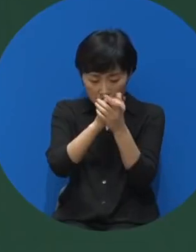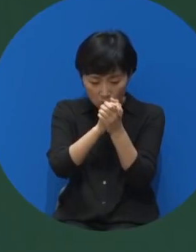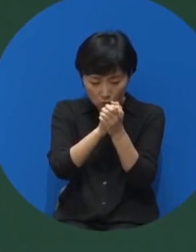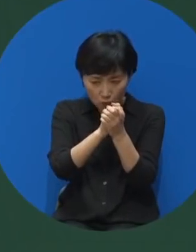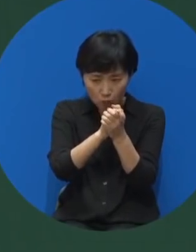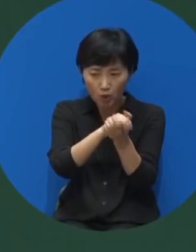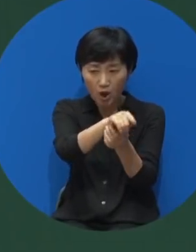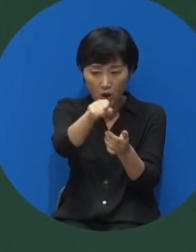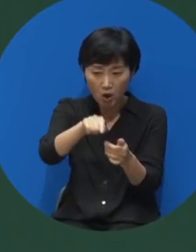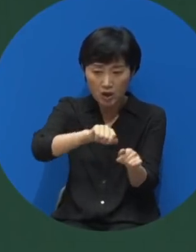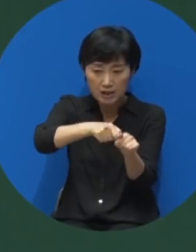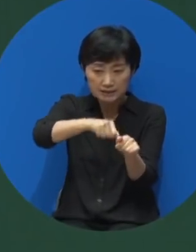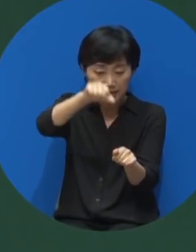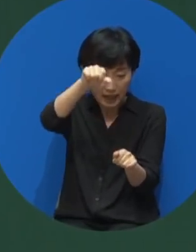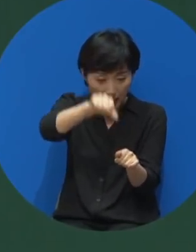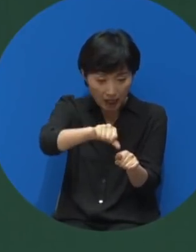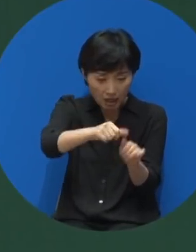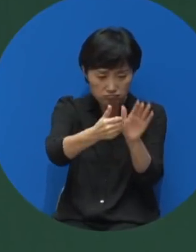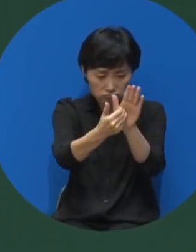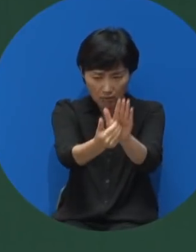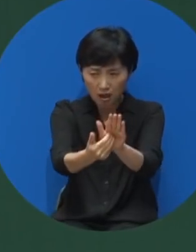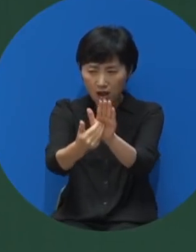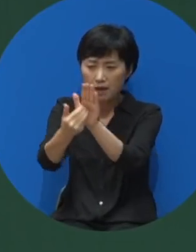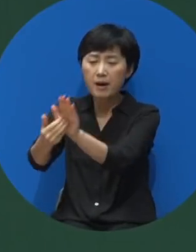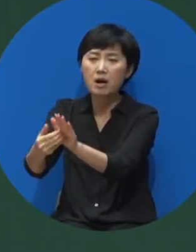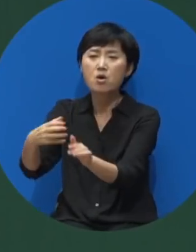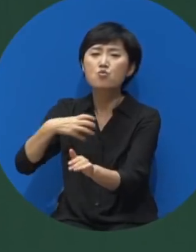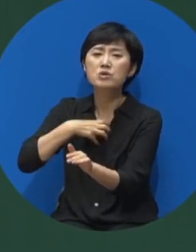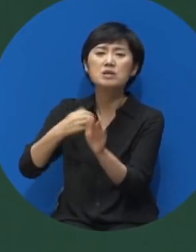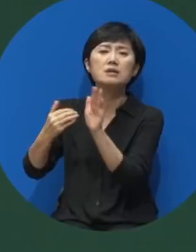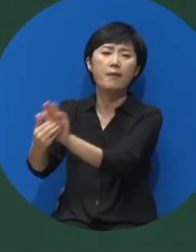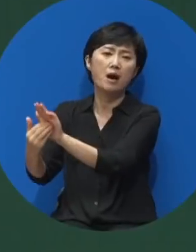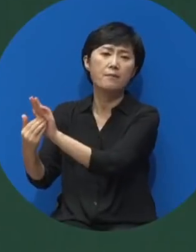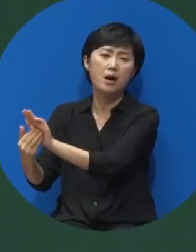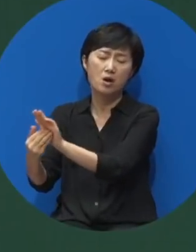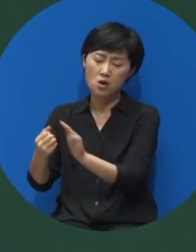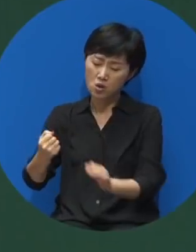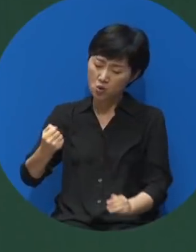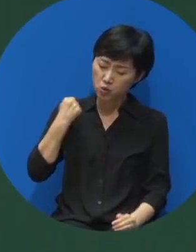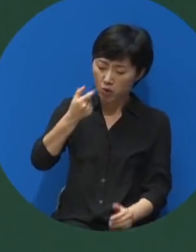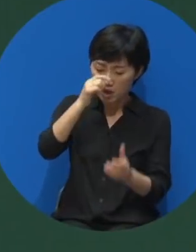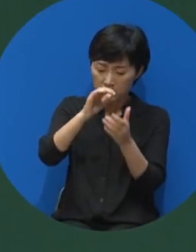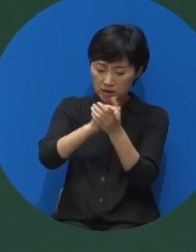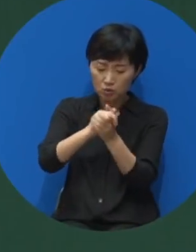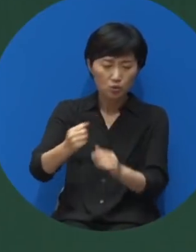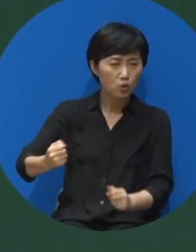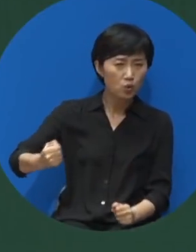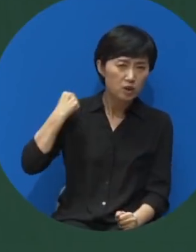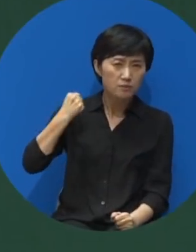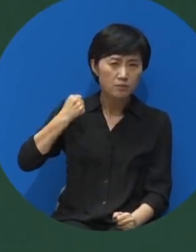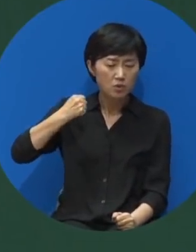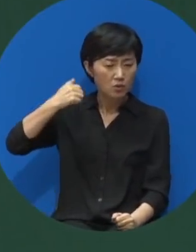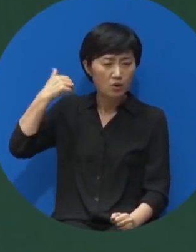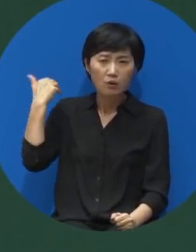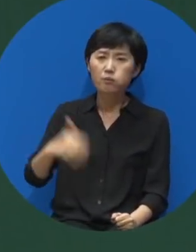当我要这个的时候，比起给这个会到来更重要的应允。 전도자 여러분이 기도하는 순간에 재앙도 막고 위기도 막는 역사.